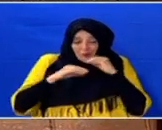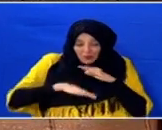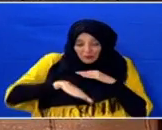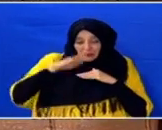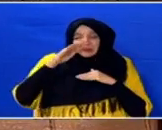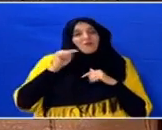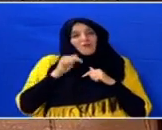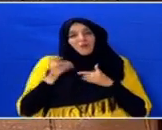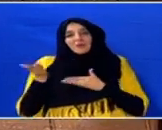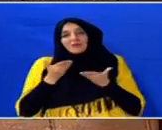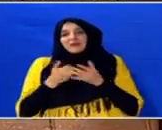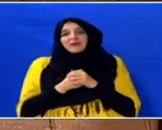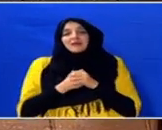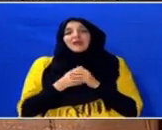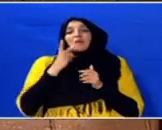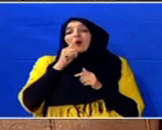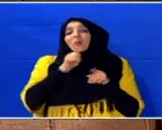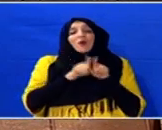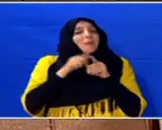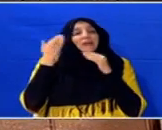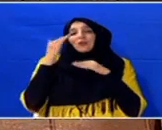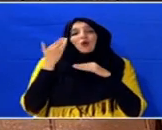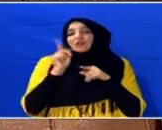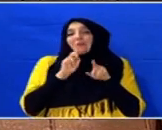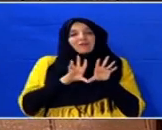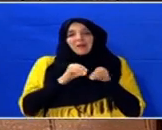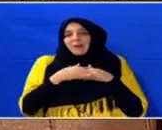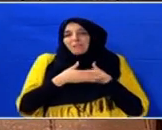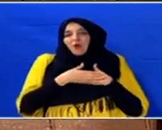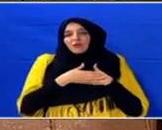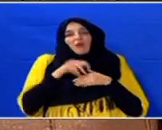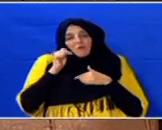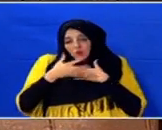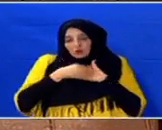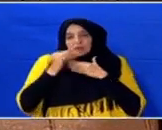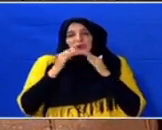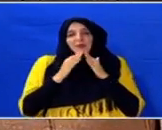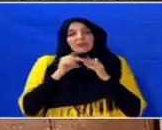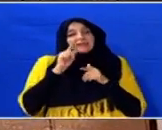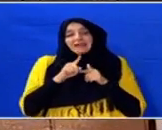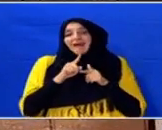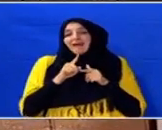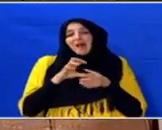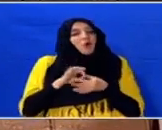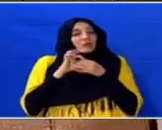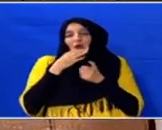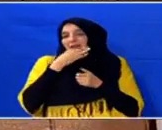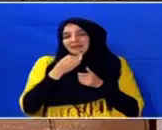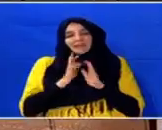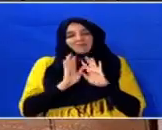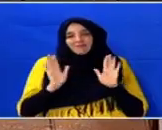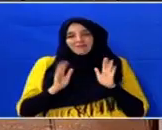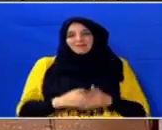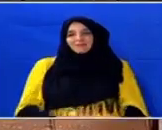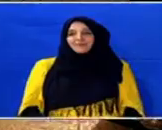لعدم وجود فهو أجنبي عنها تغادر هذا البيت، وذلك كله مضبوط بضوابط شرعية الشريعة الإسلامية.